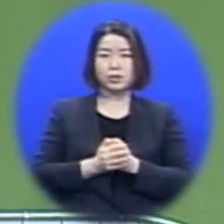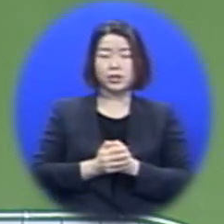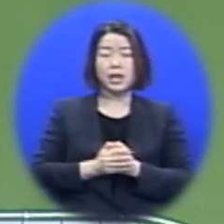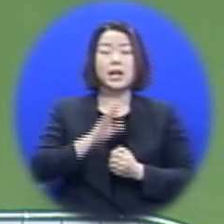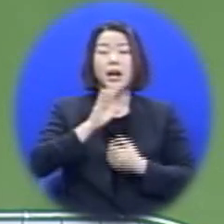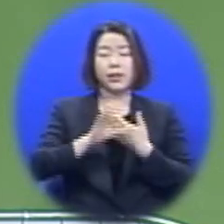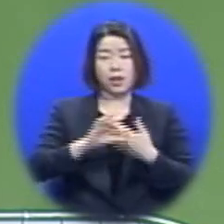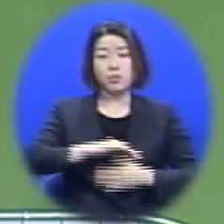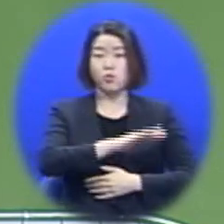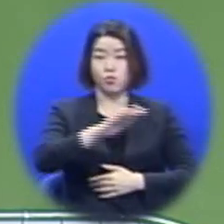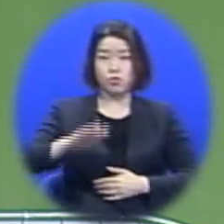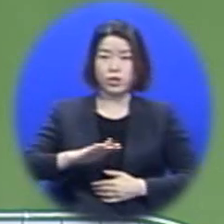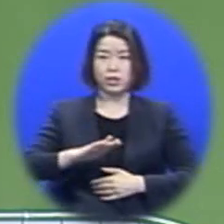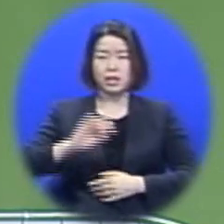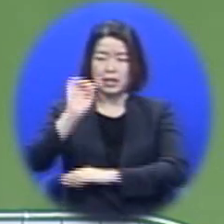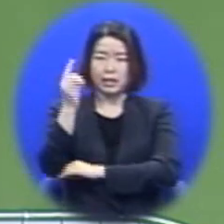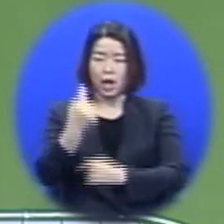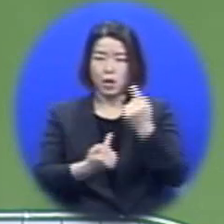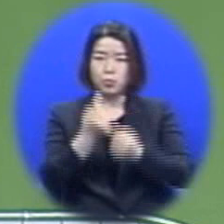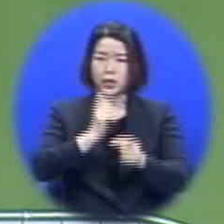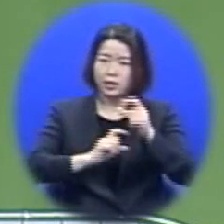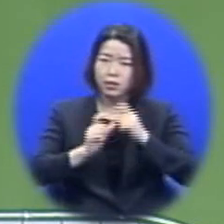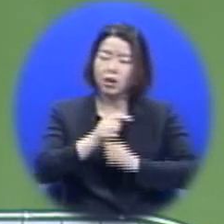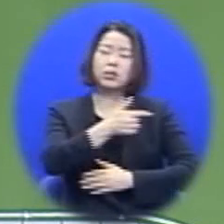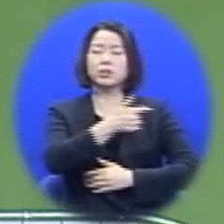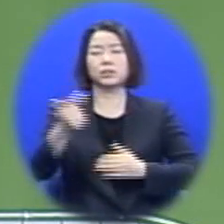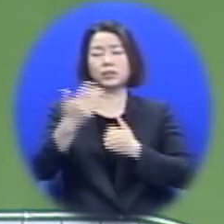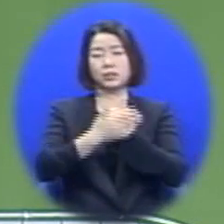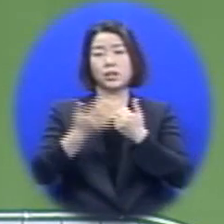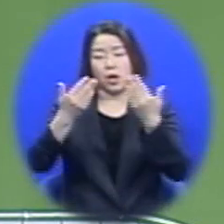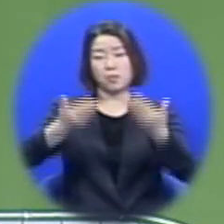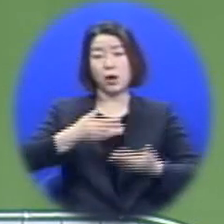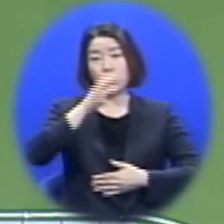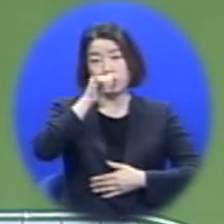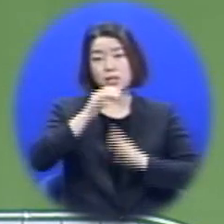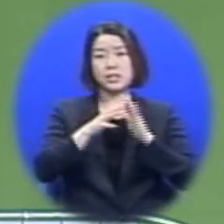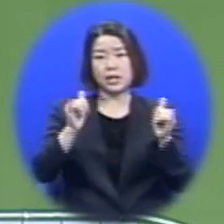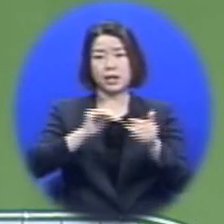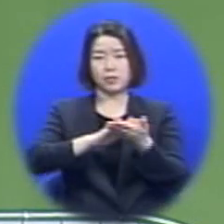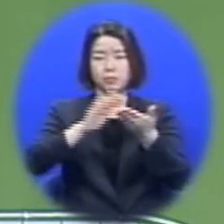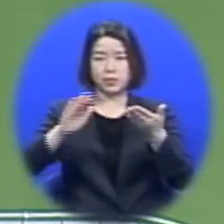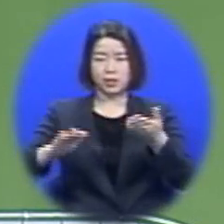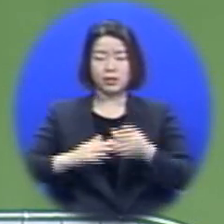그렇다면 우리는 다윗보다도 더 은혜를 받고 있는 사람입니다.